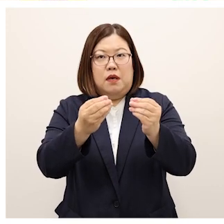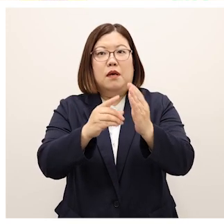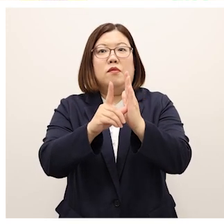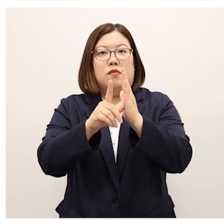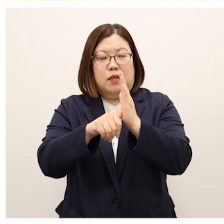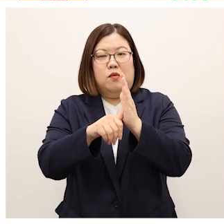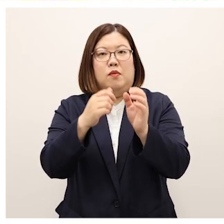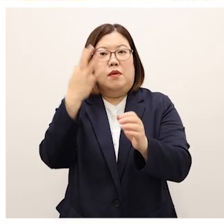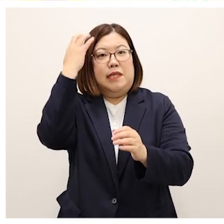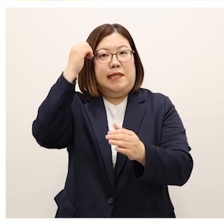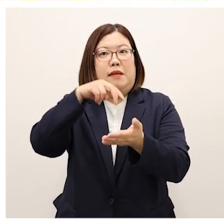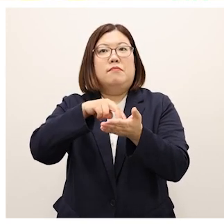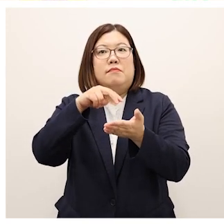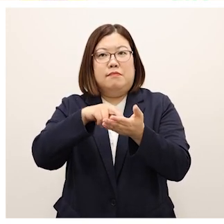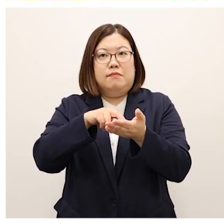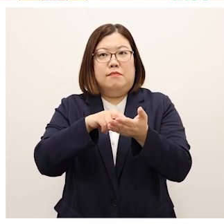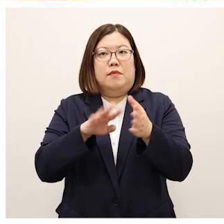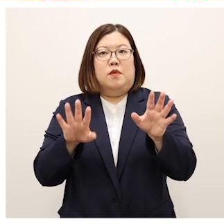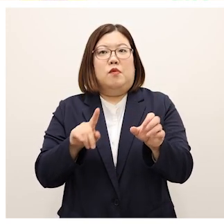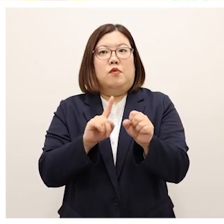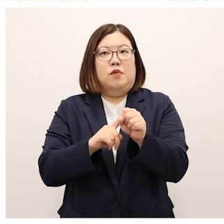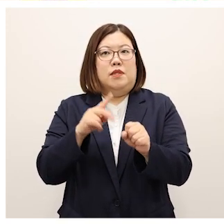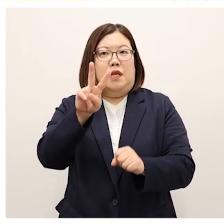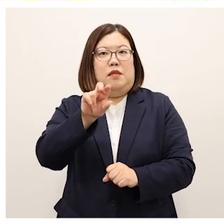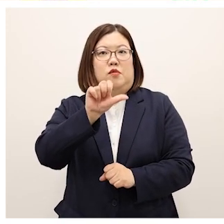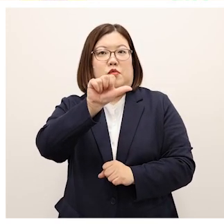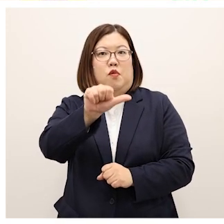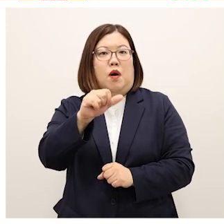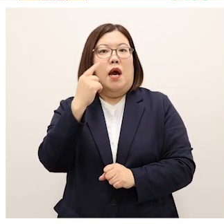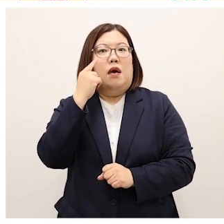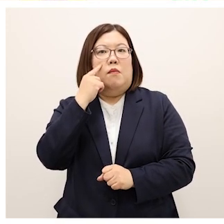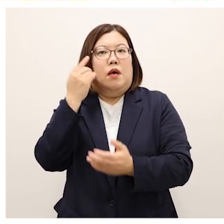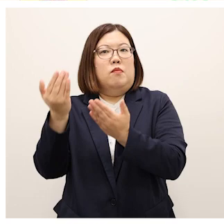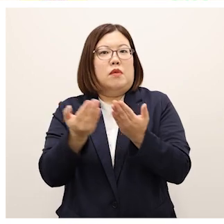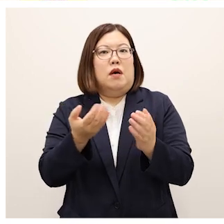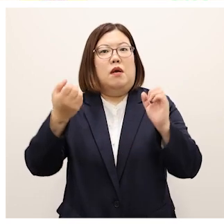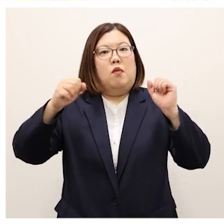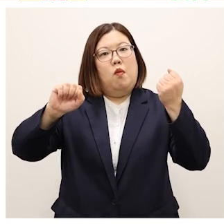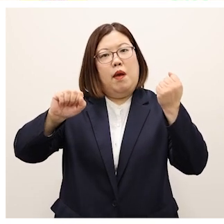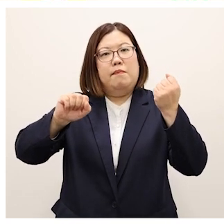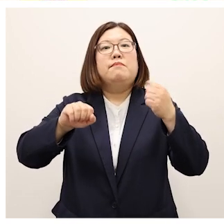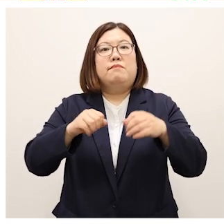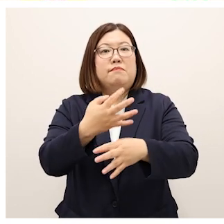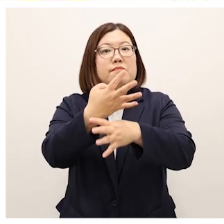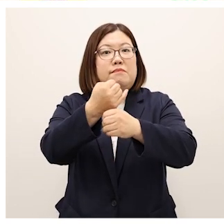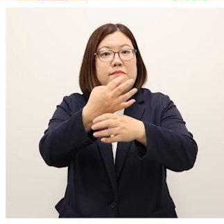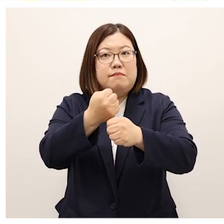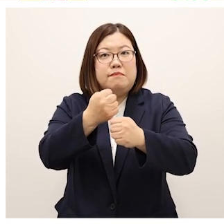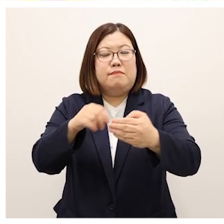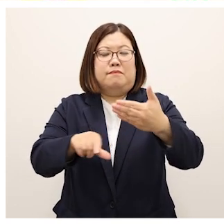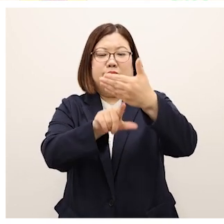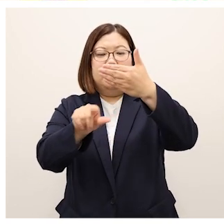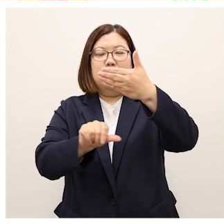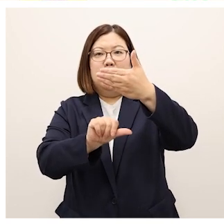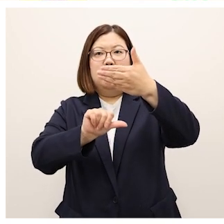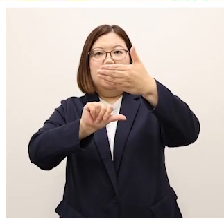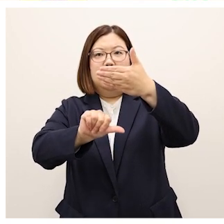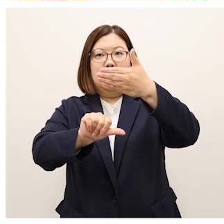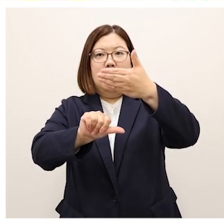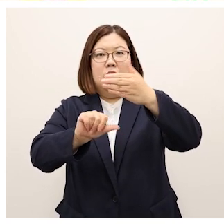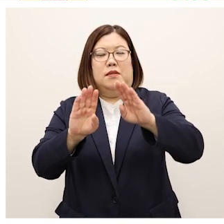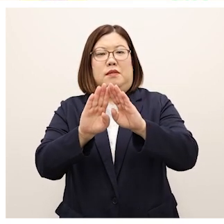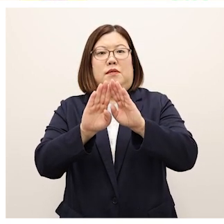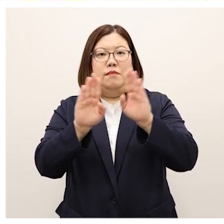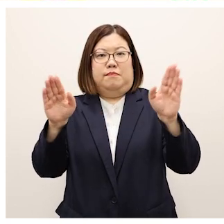址東櫓の竣工記念として平成10年から開催しております。本年で第